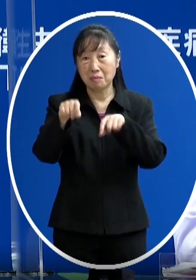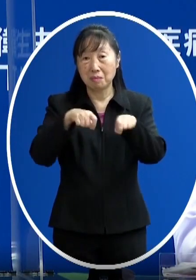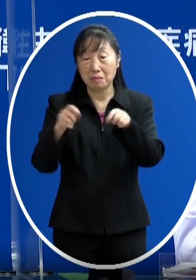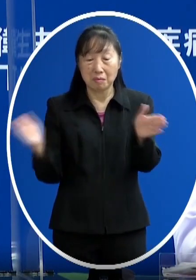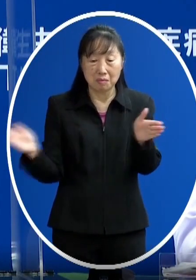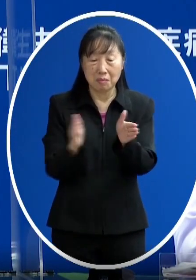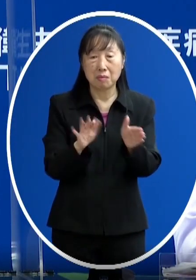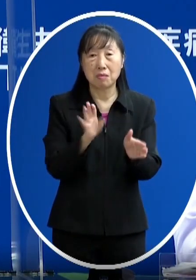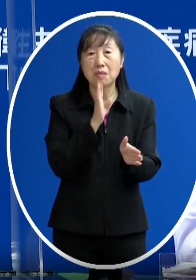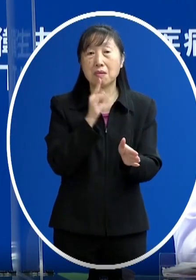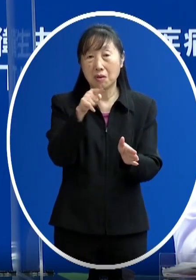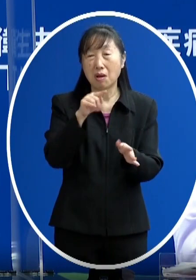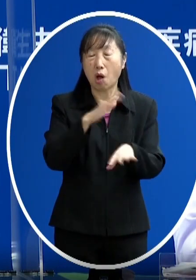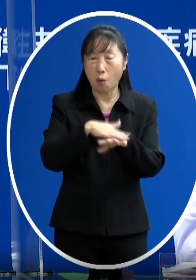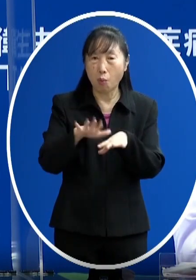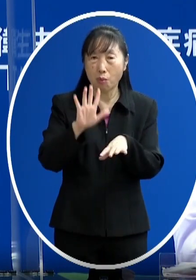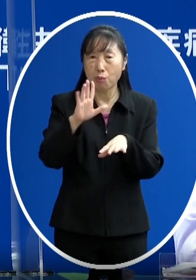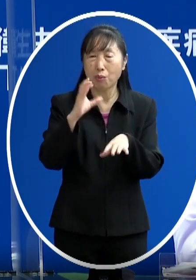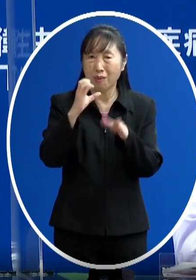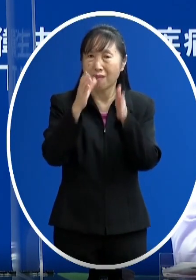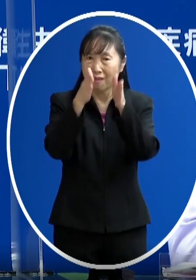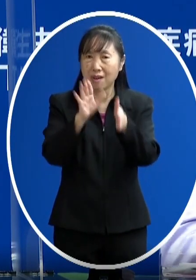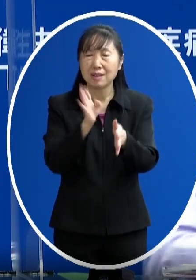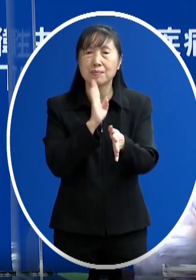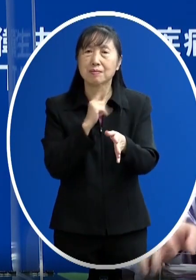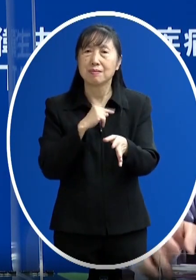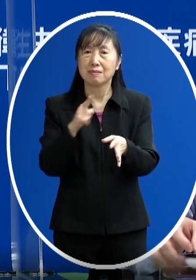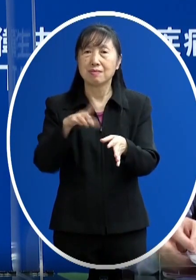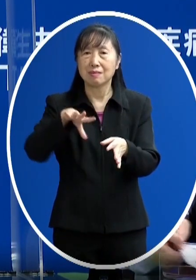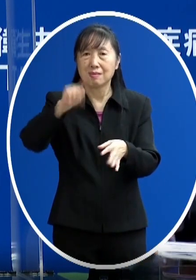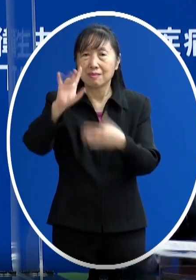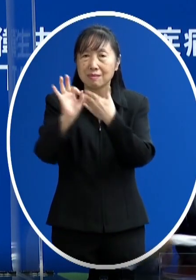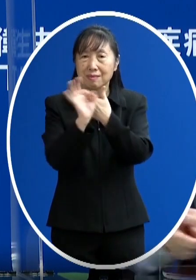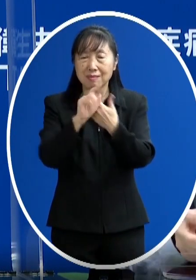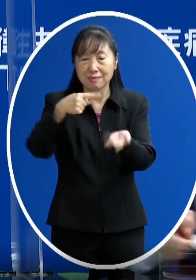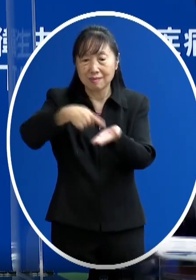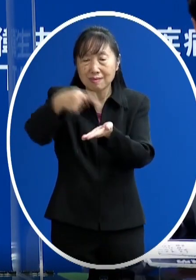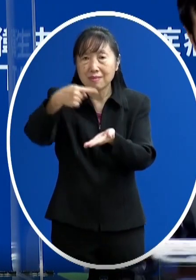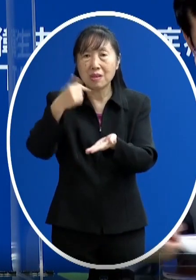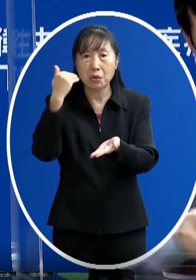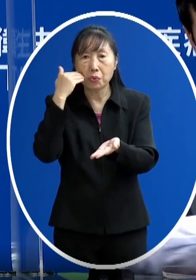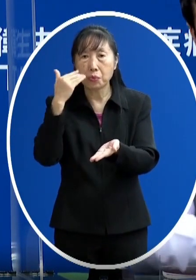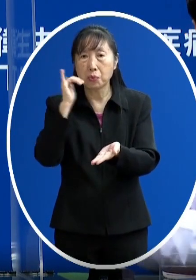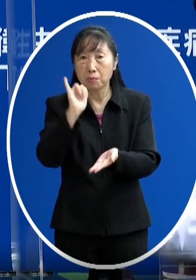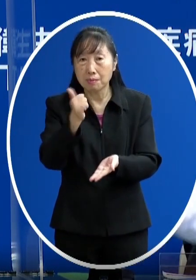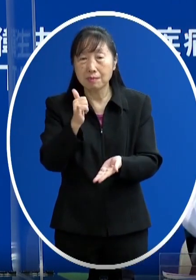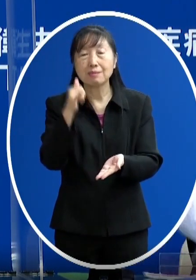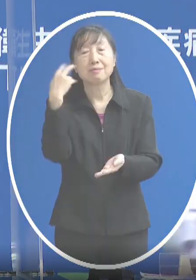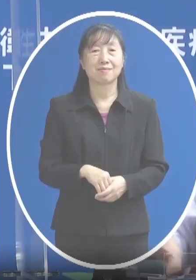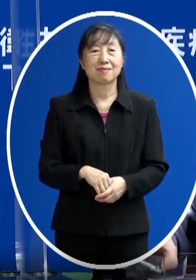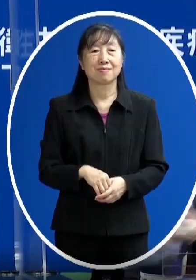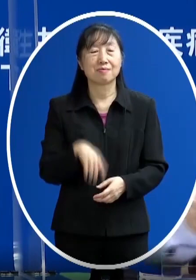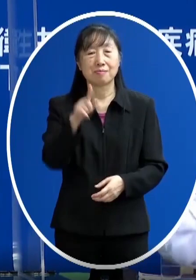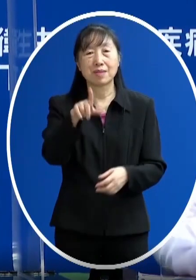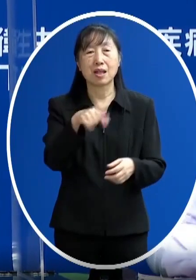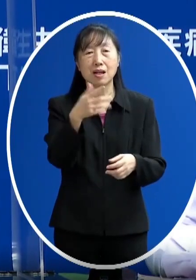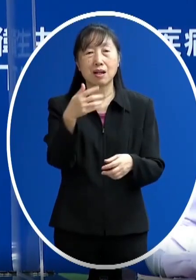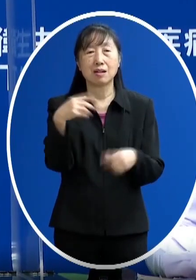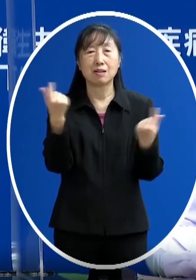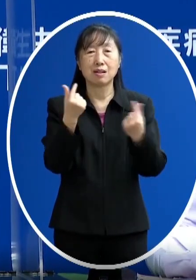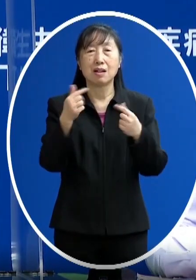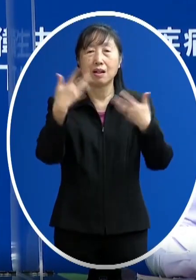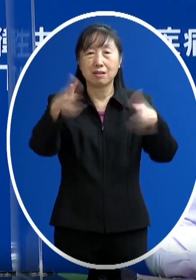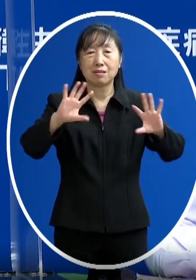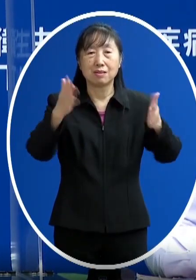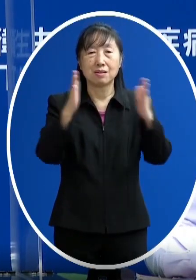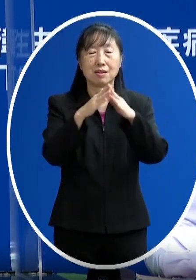定是第一波哦，先做成功以后，哦，才往第二波来走，有这样的一个方向的考虑。很多国家现在都